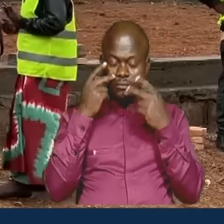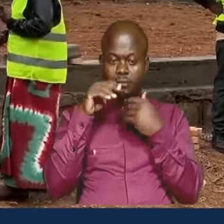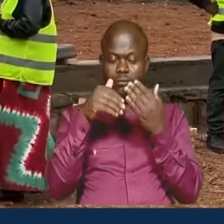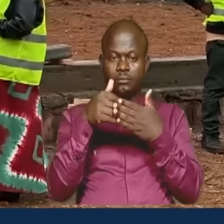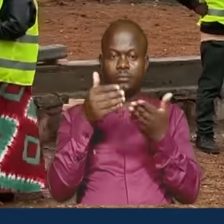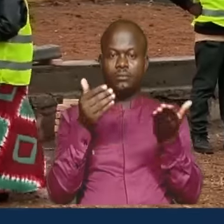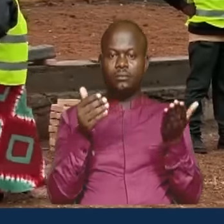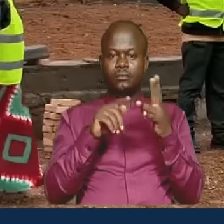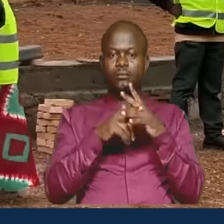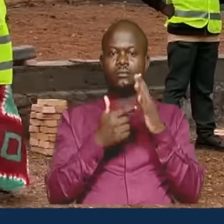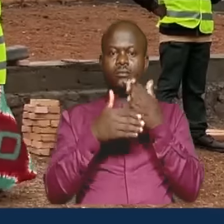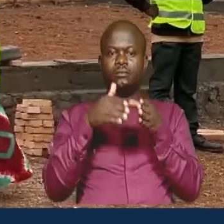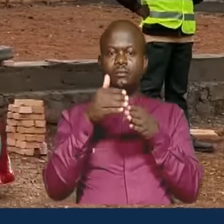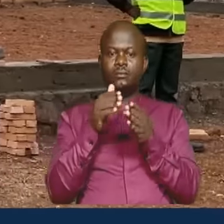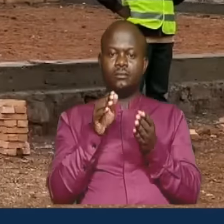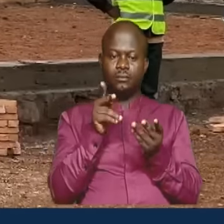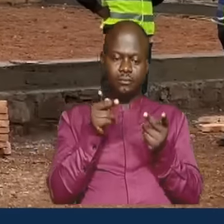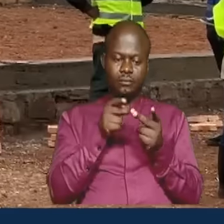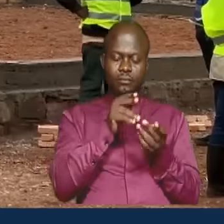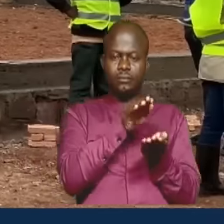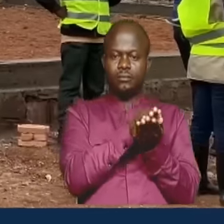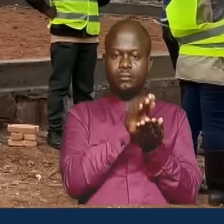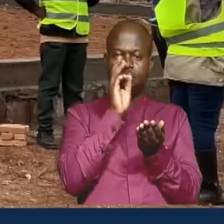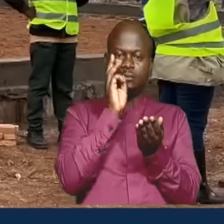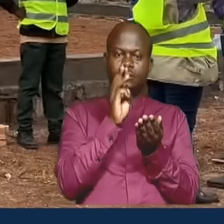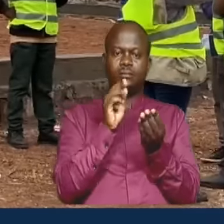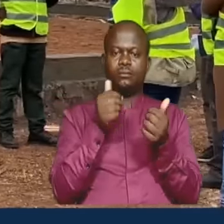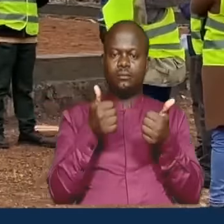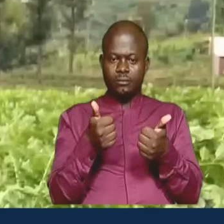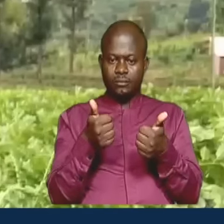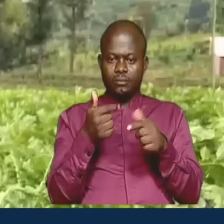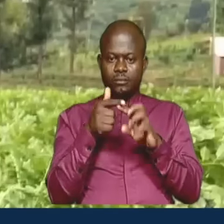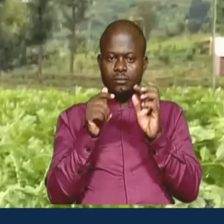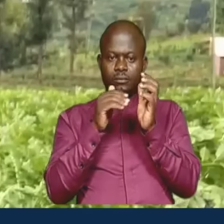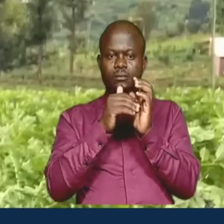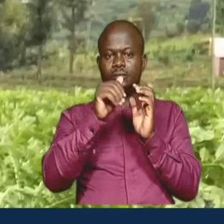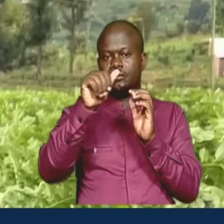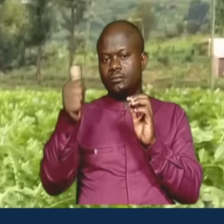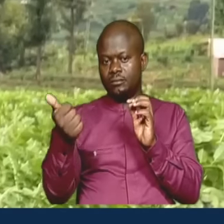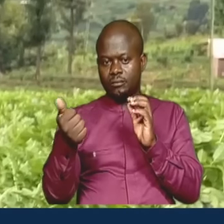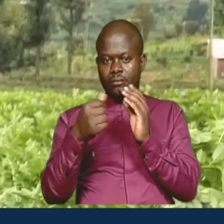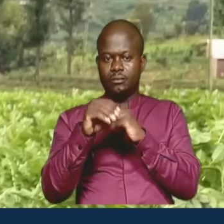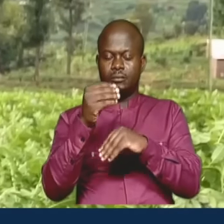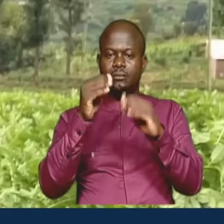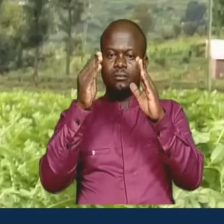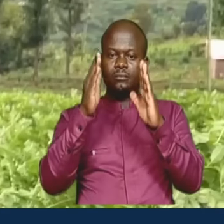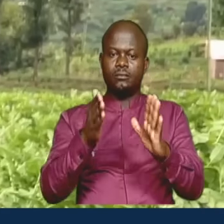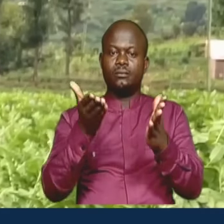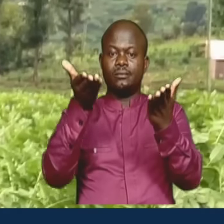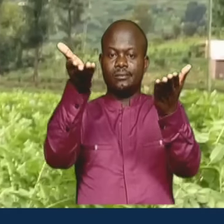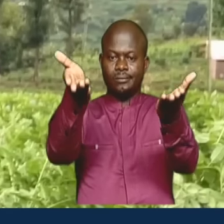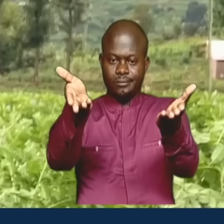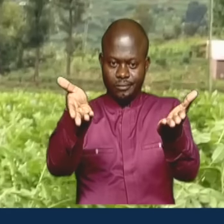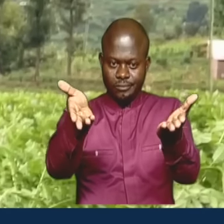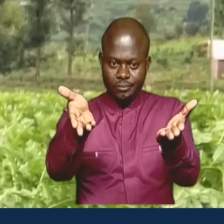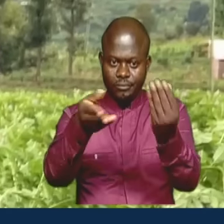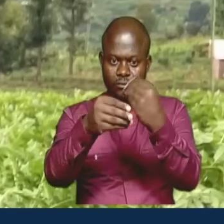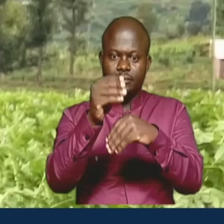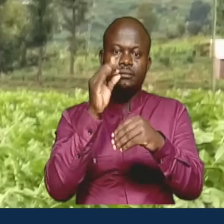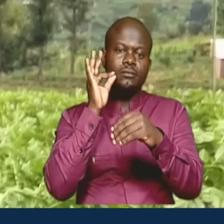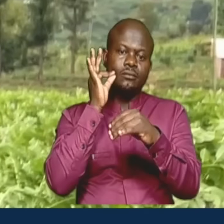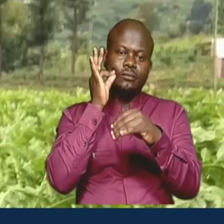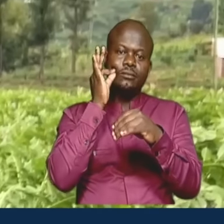batangiye kubakira ubunikiro izatunganywa. Ikindi kandi n'isoko rirahari, isoko ry'imbuto muziko mu